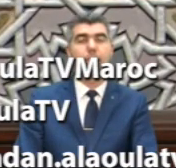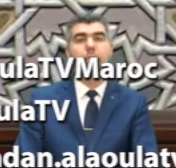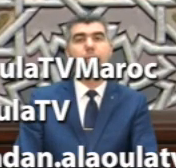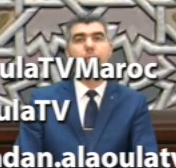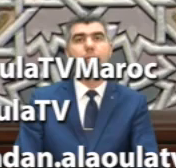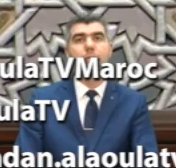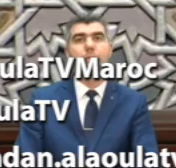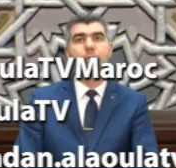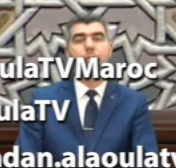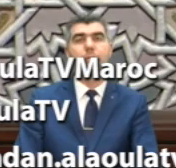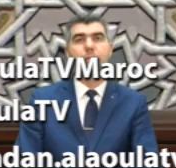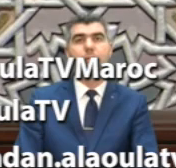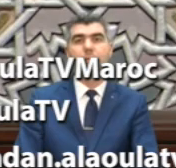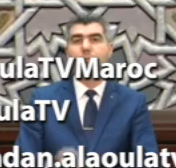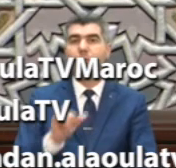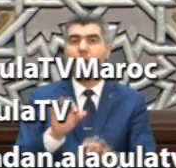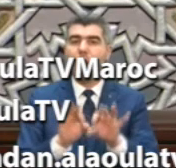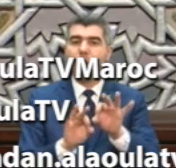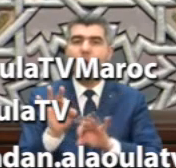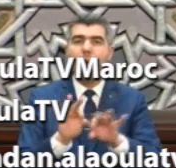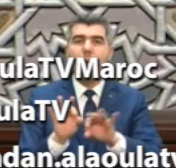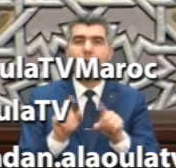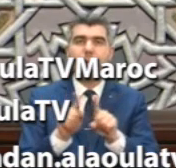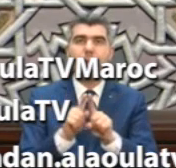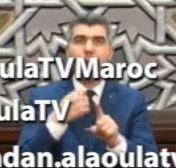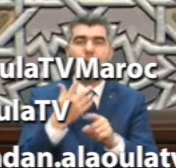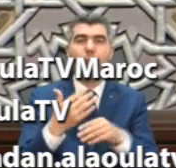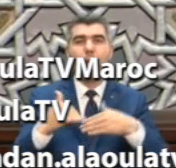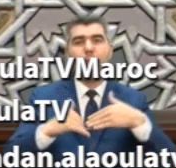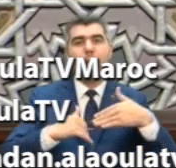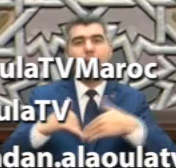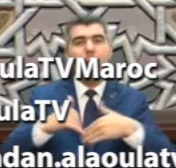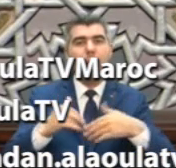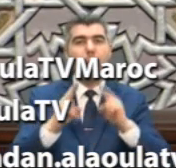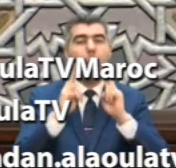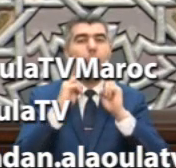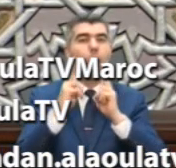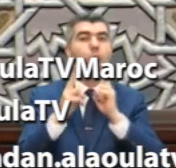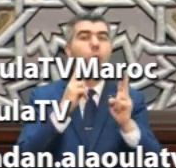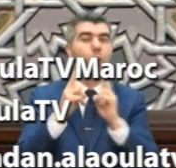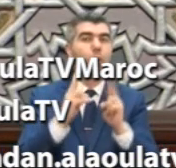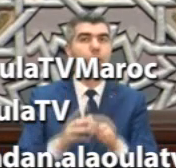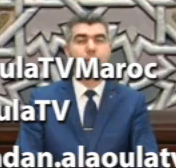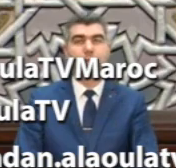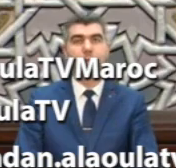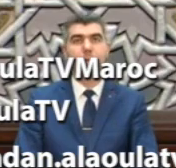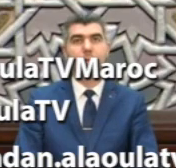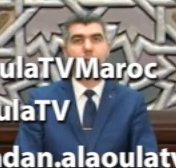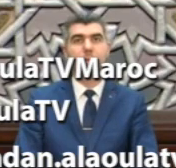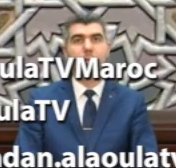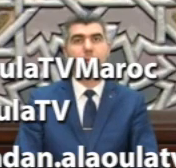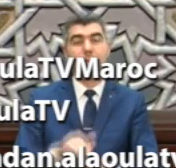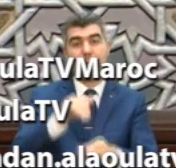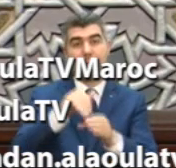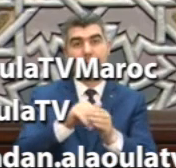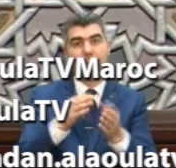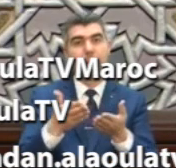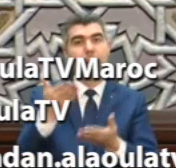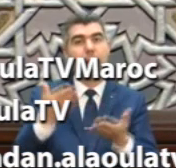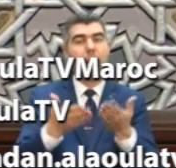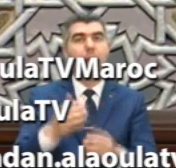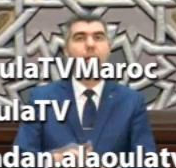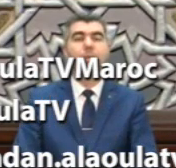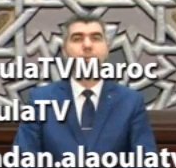النقل، السؤال حول إجراءات السلامة في الطرق السيارة للسيدات والسادة النواب عن فريق الاستقلالي